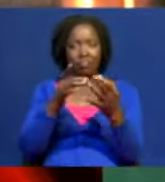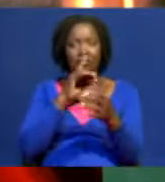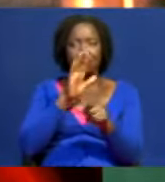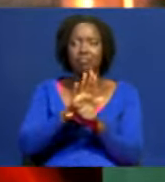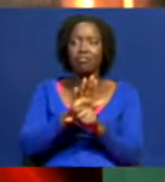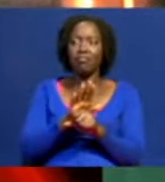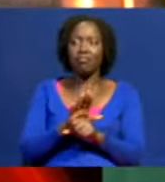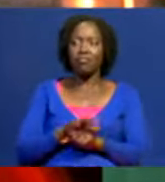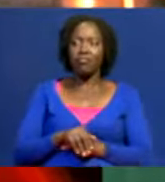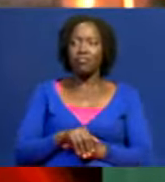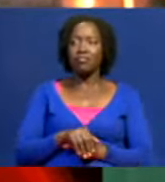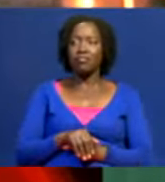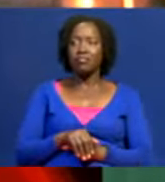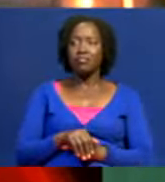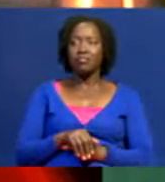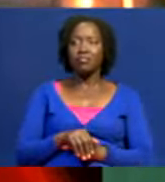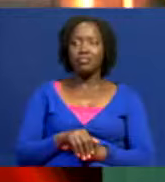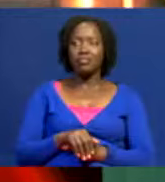its promises.